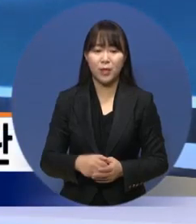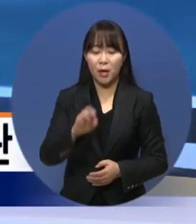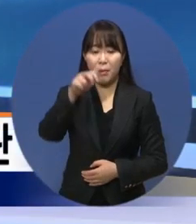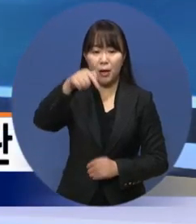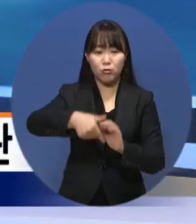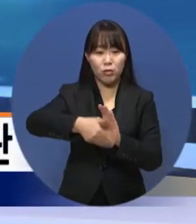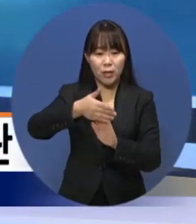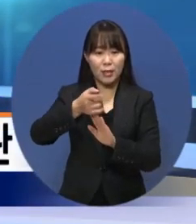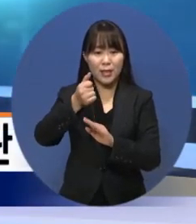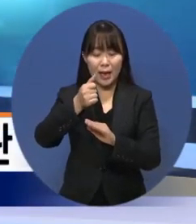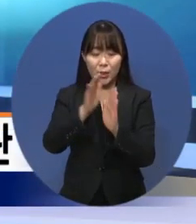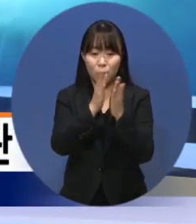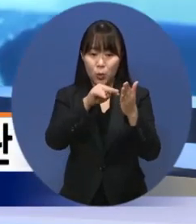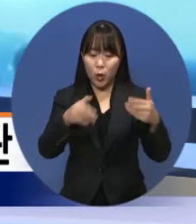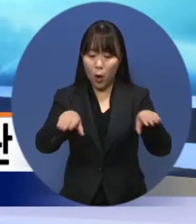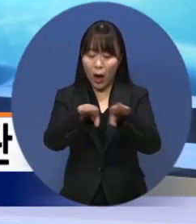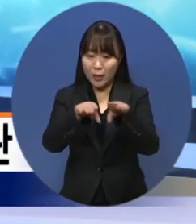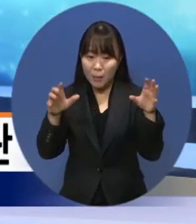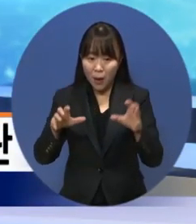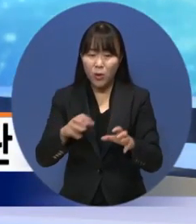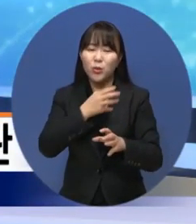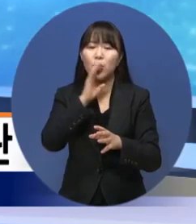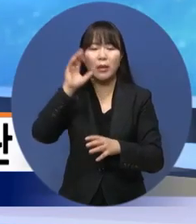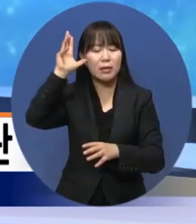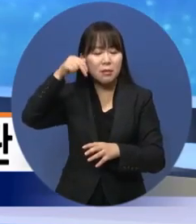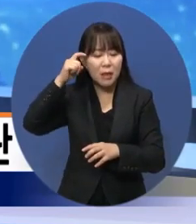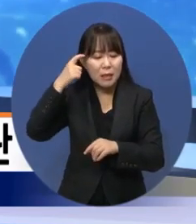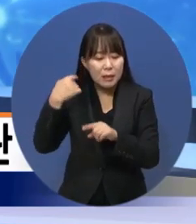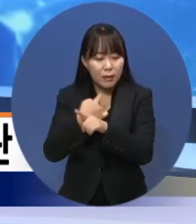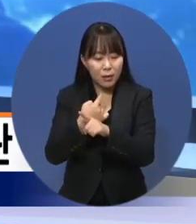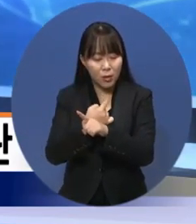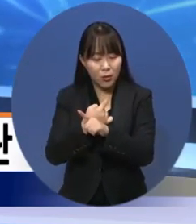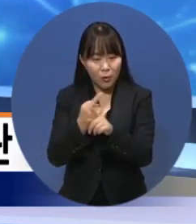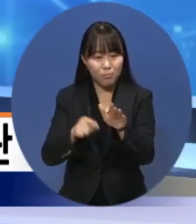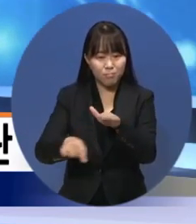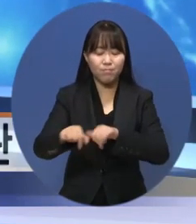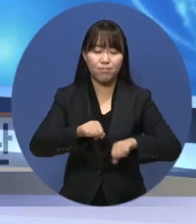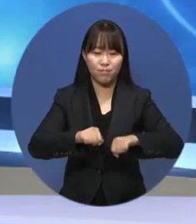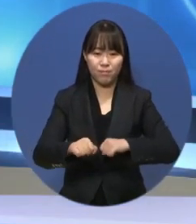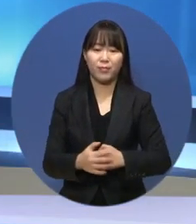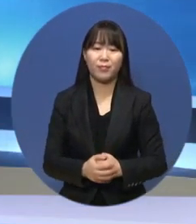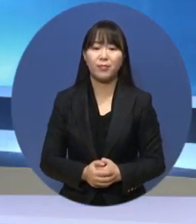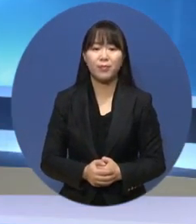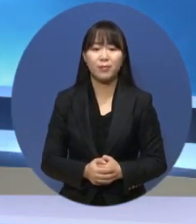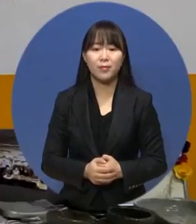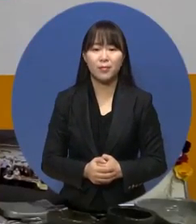파주시의 작은 도서관들이 모여 노인들의 치매 인식 개선에 앞장섰습니다.